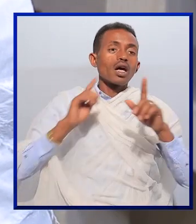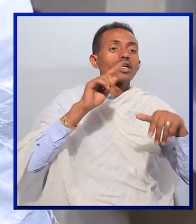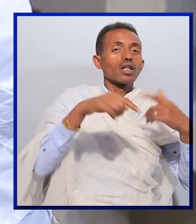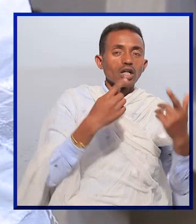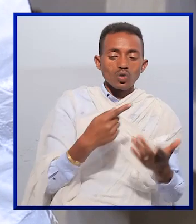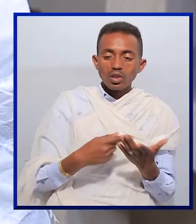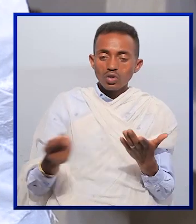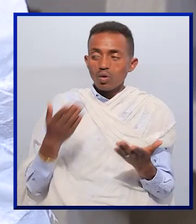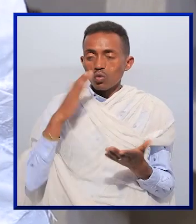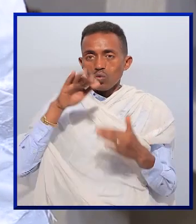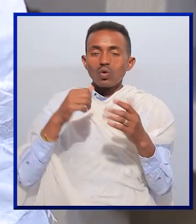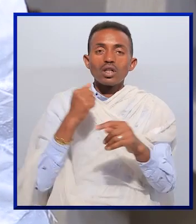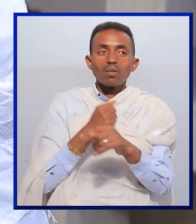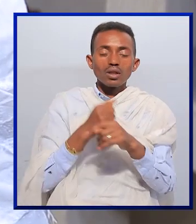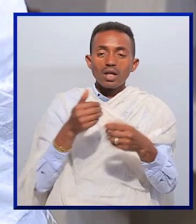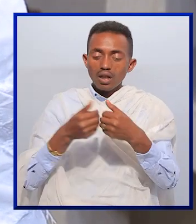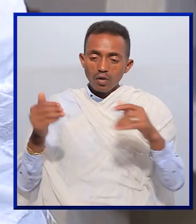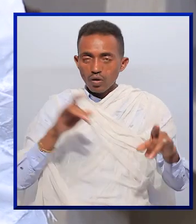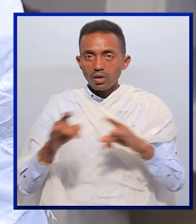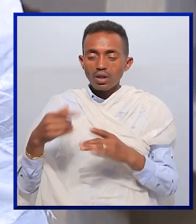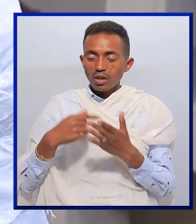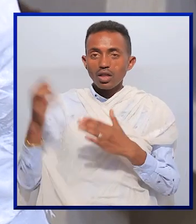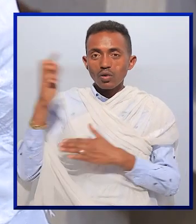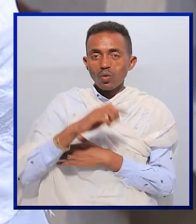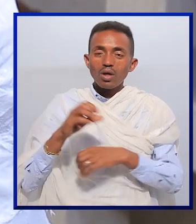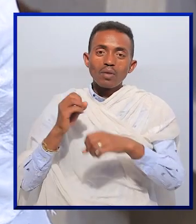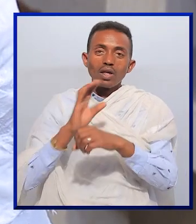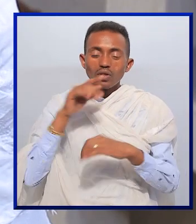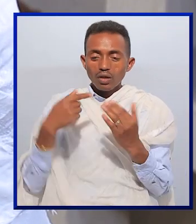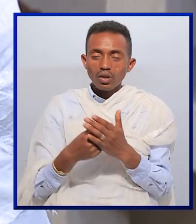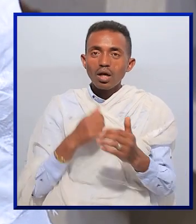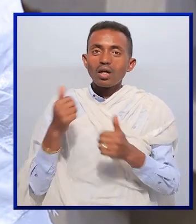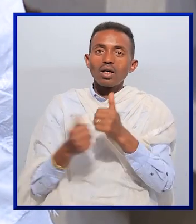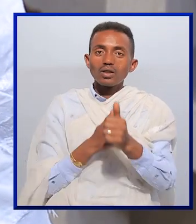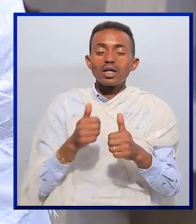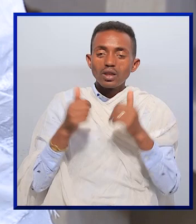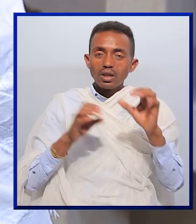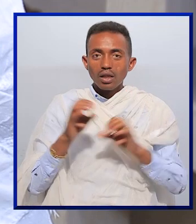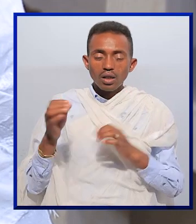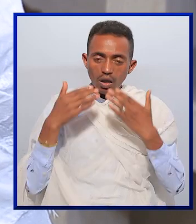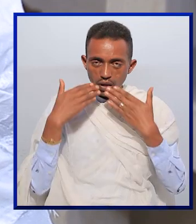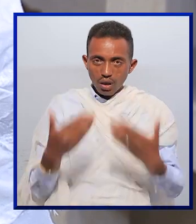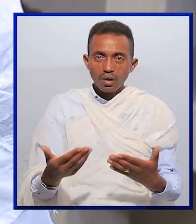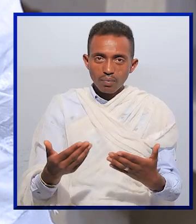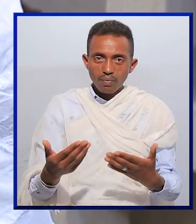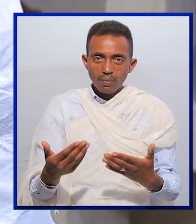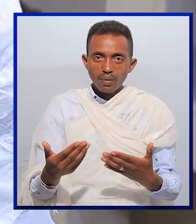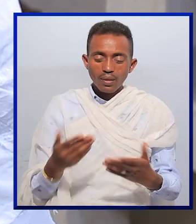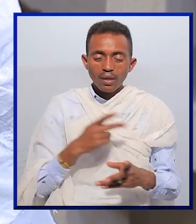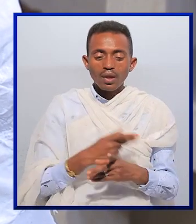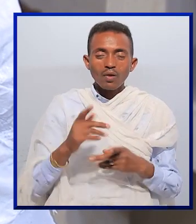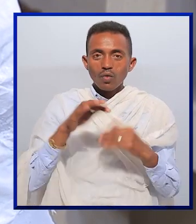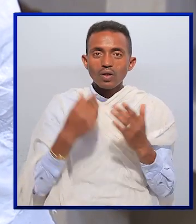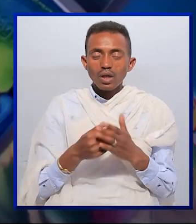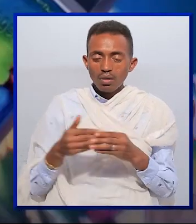መርሃ ግብሩን በመምራትና በማዘጋጀት እኔ አርሴማዊት ሰይድ ከመላው የስቱዲዮ ባለሙያዎች ጋር በጋራ በመሆን ነበር። ሰላም